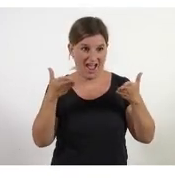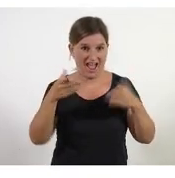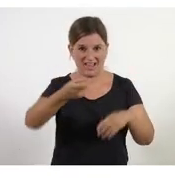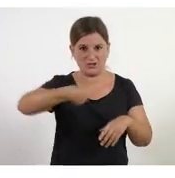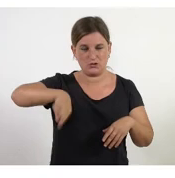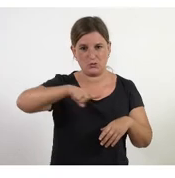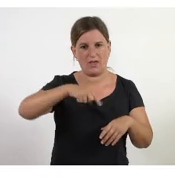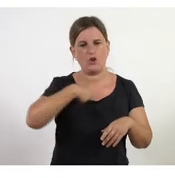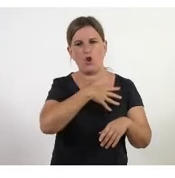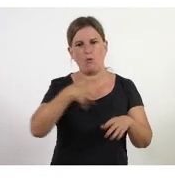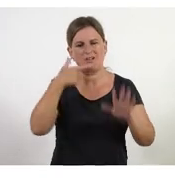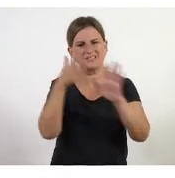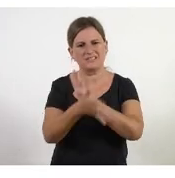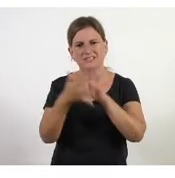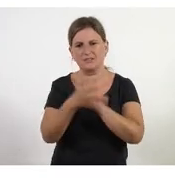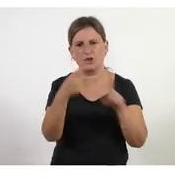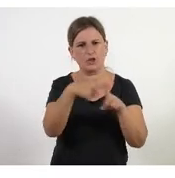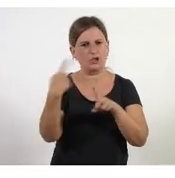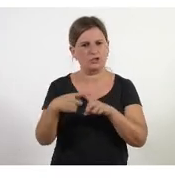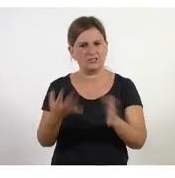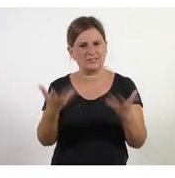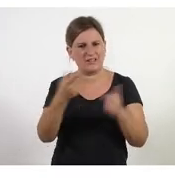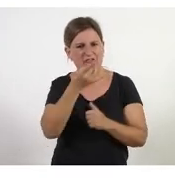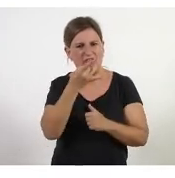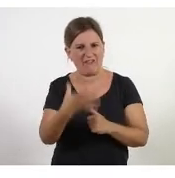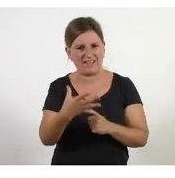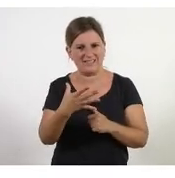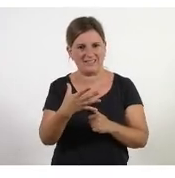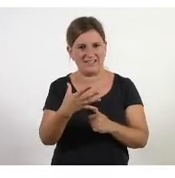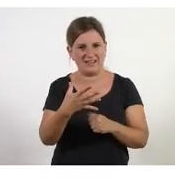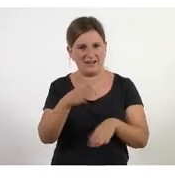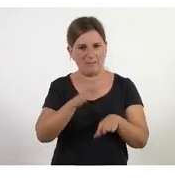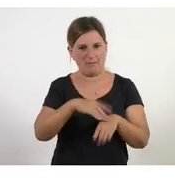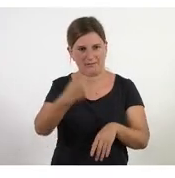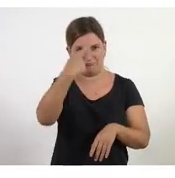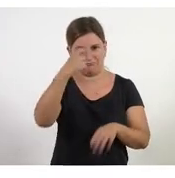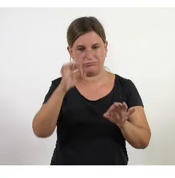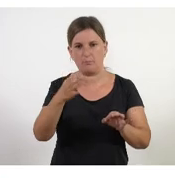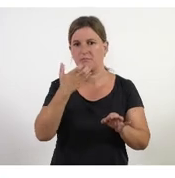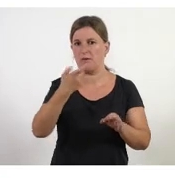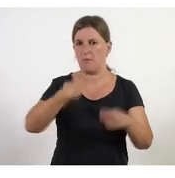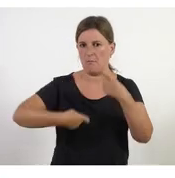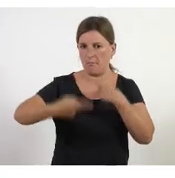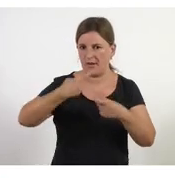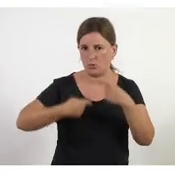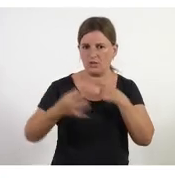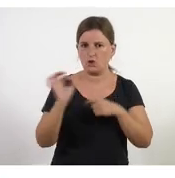volgut dir coses molt pràctiques, coses que ens podem dur. I si teniu preguntes o temes concrets, estaria encantat